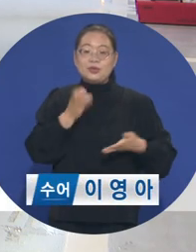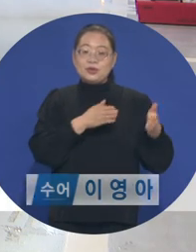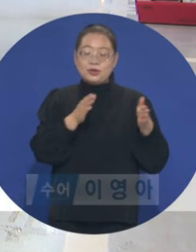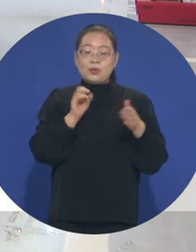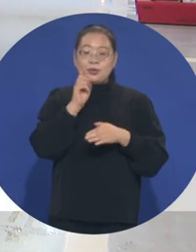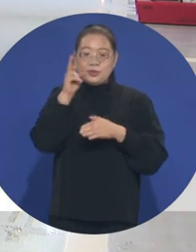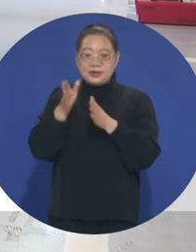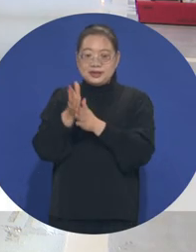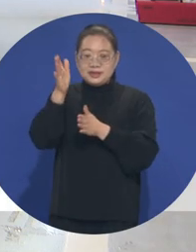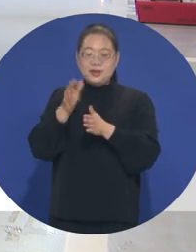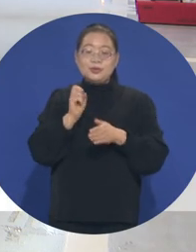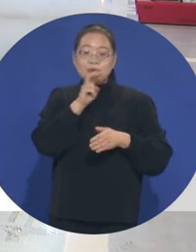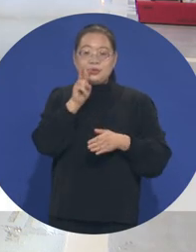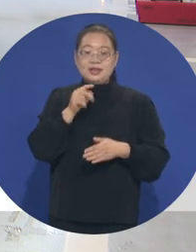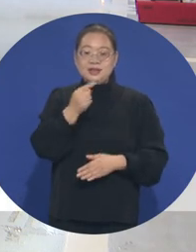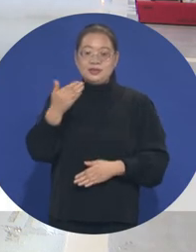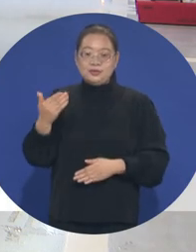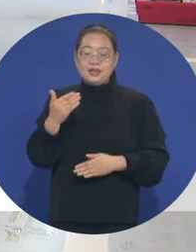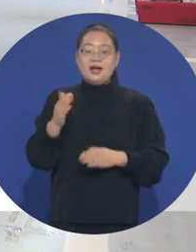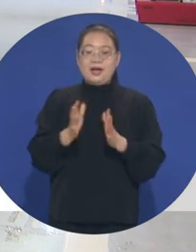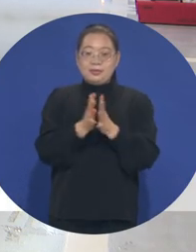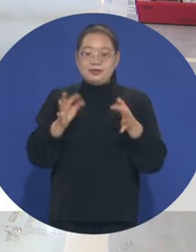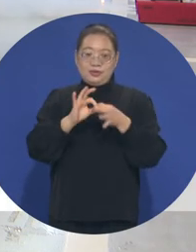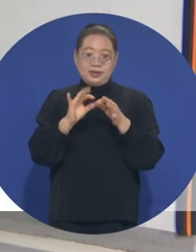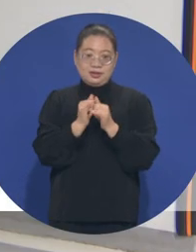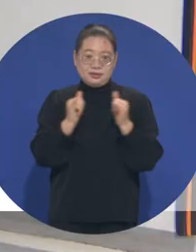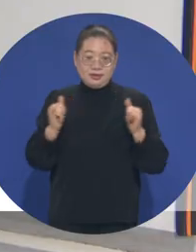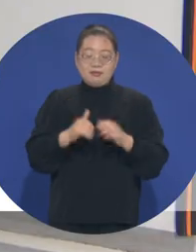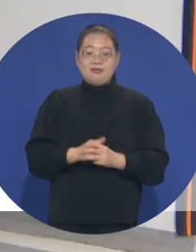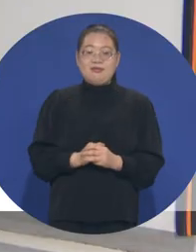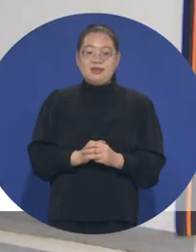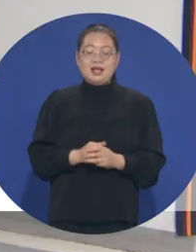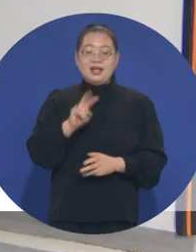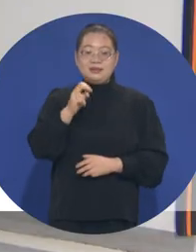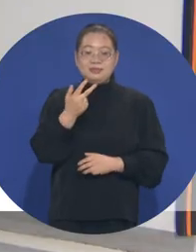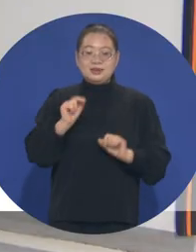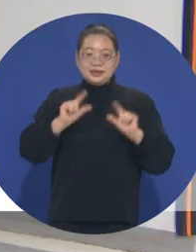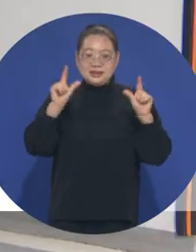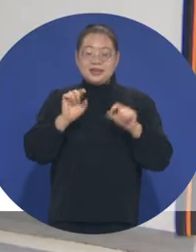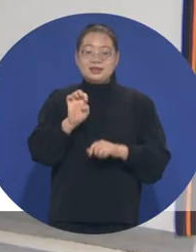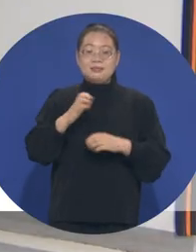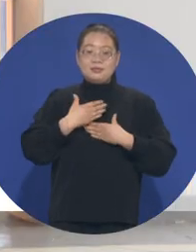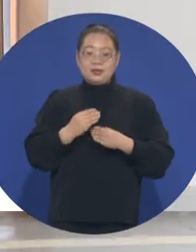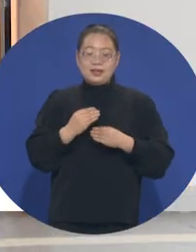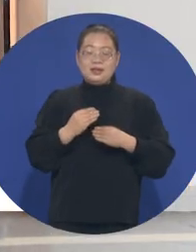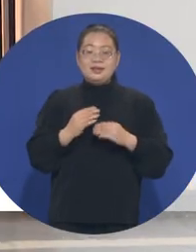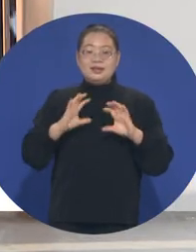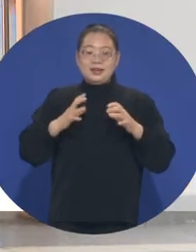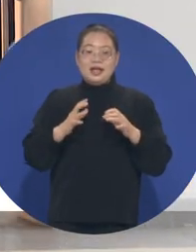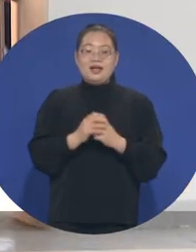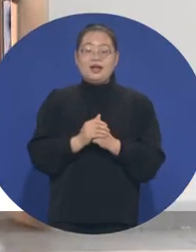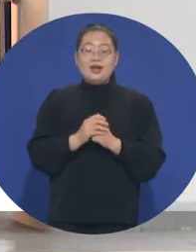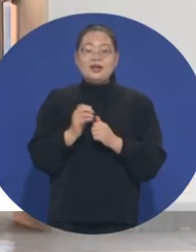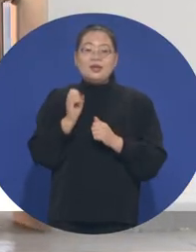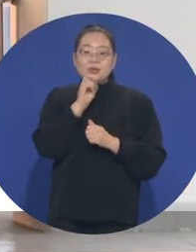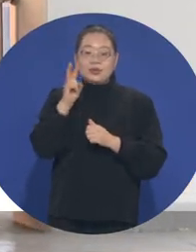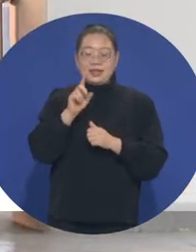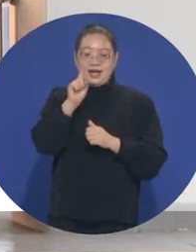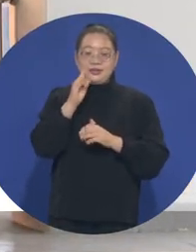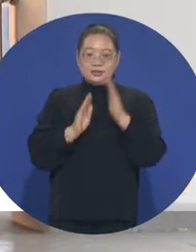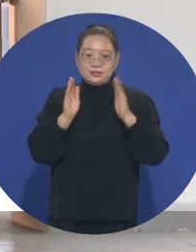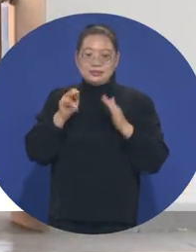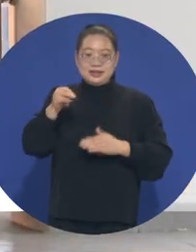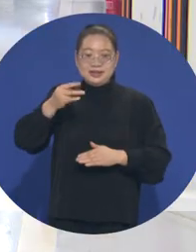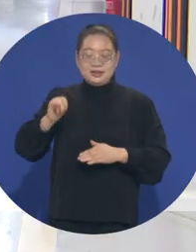경기도와 용인시, 용인소방서, 아파트 관계자가 지난 27일 이 편한 세상 용인 한숲시티 5단지